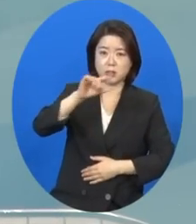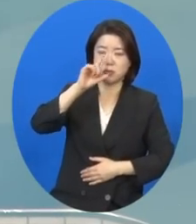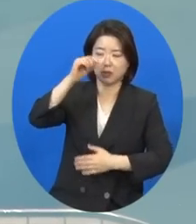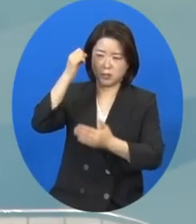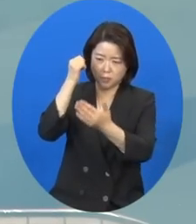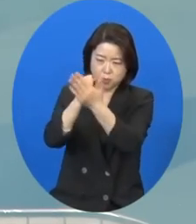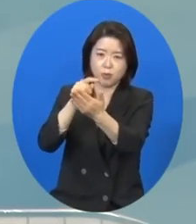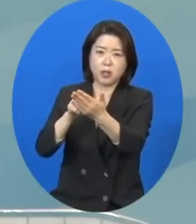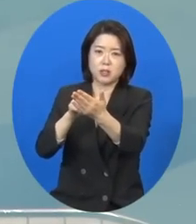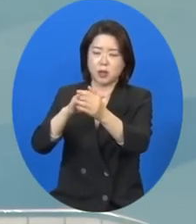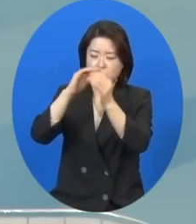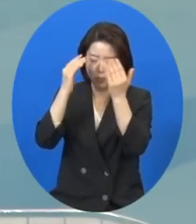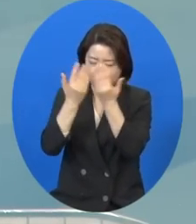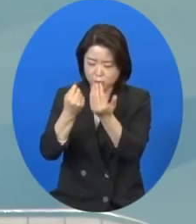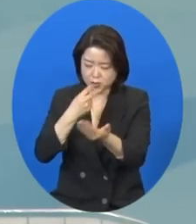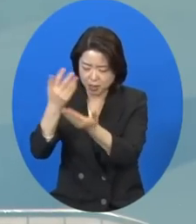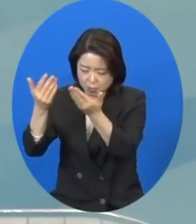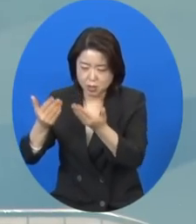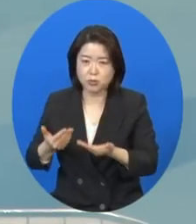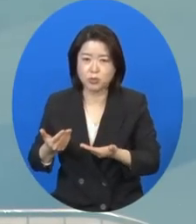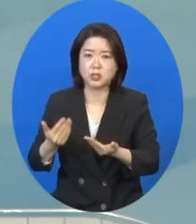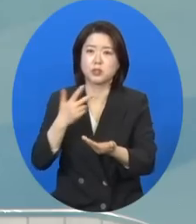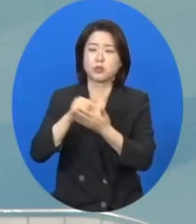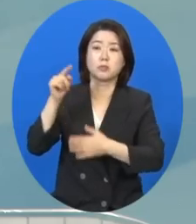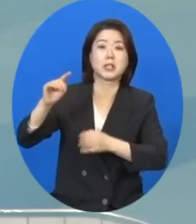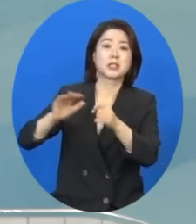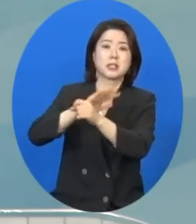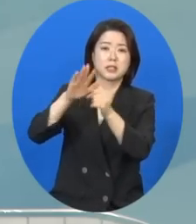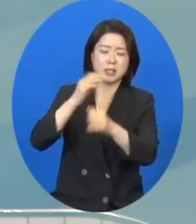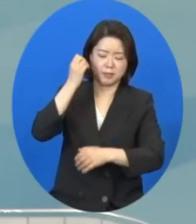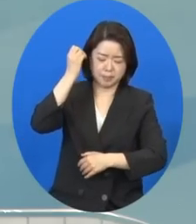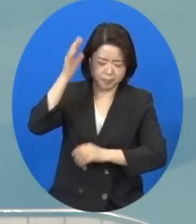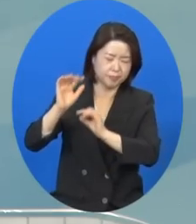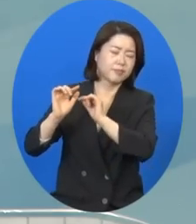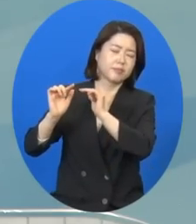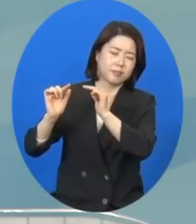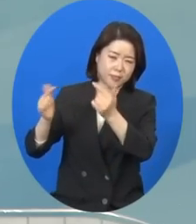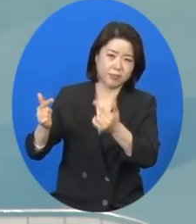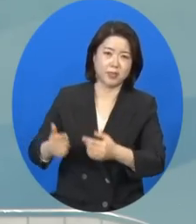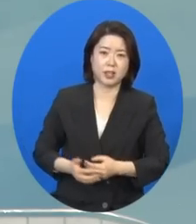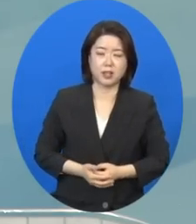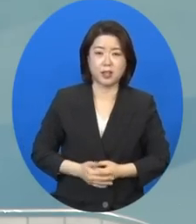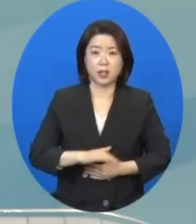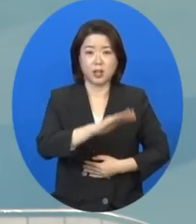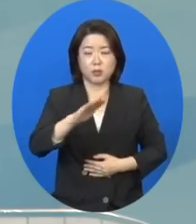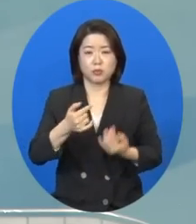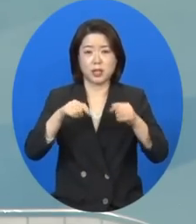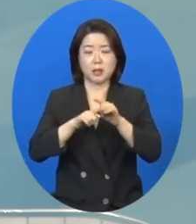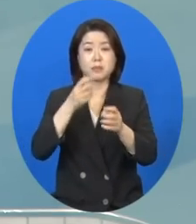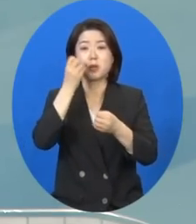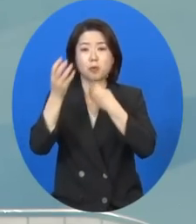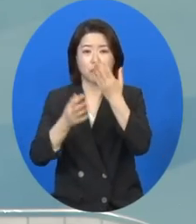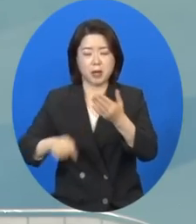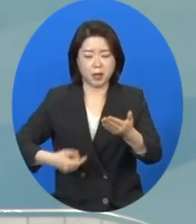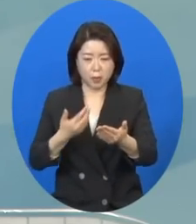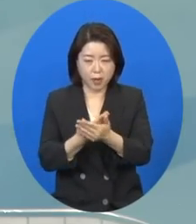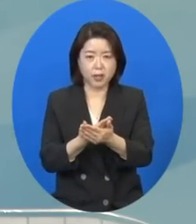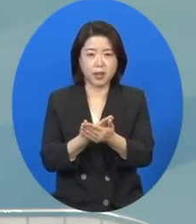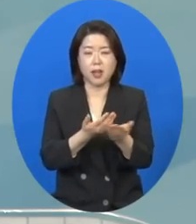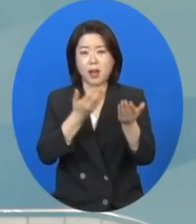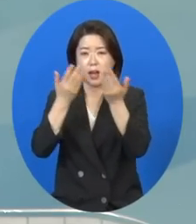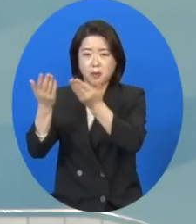모든 생명을내어 주신 주님의 그 사랑을 잊지 않겠습니다 우리 함께 우리 고백하면서 회개하면서 함께